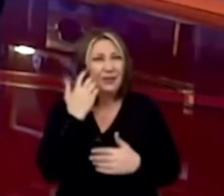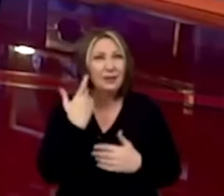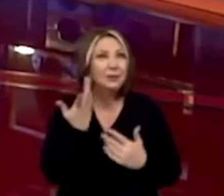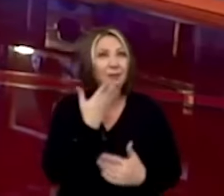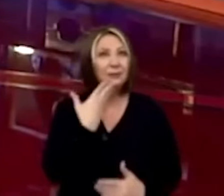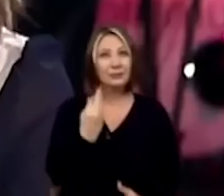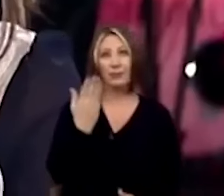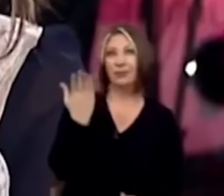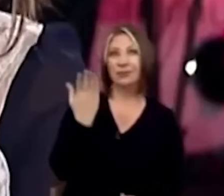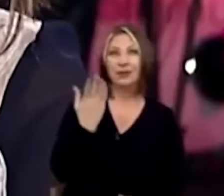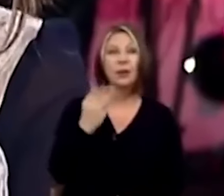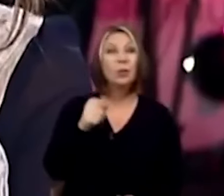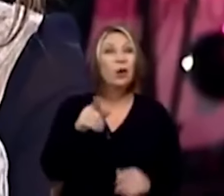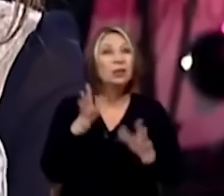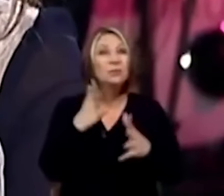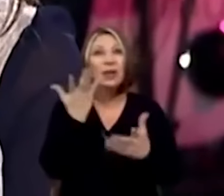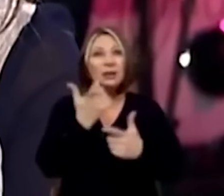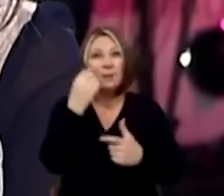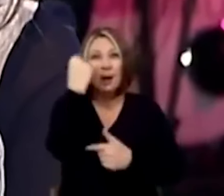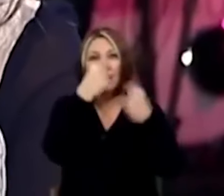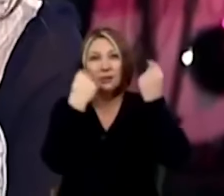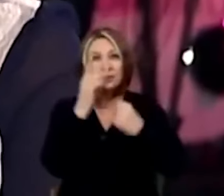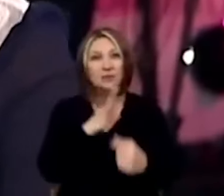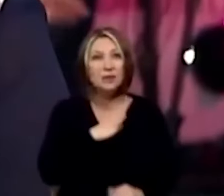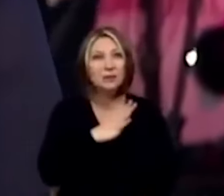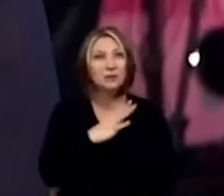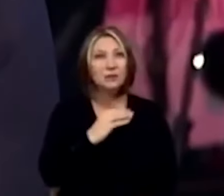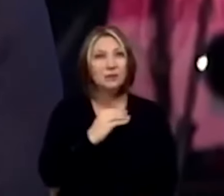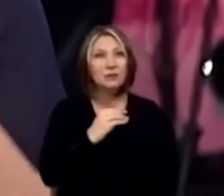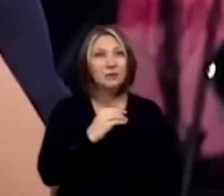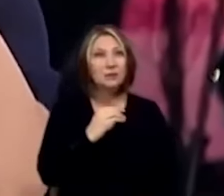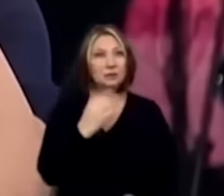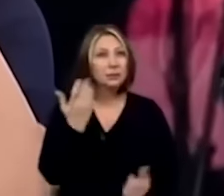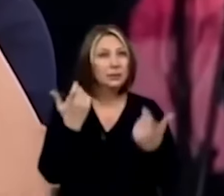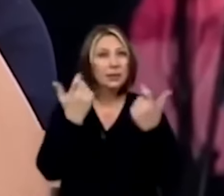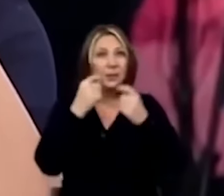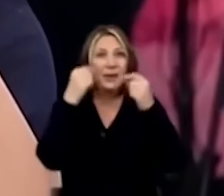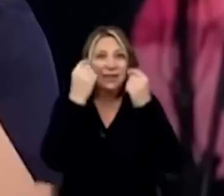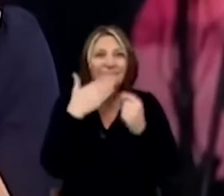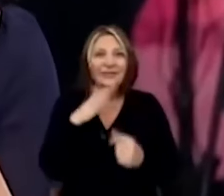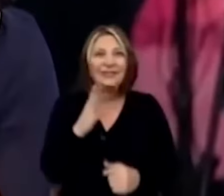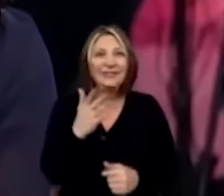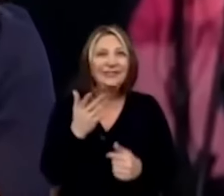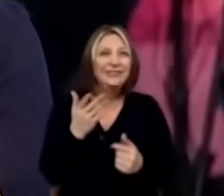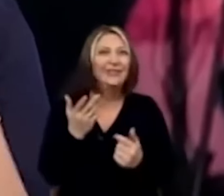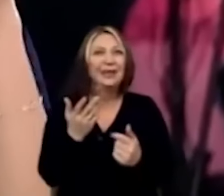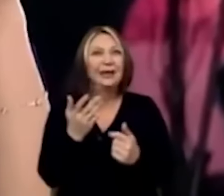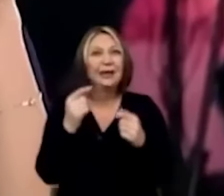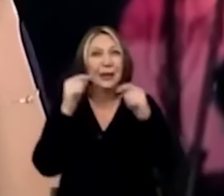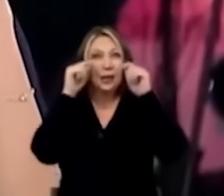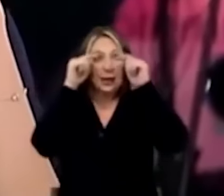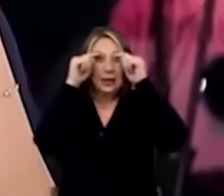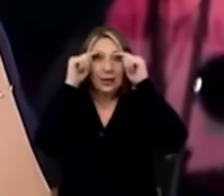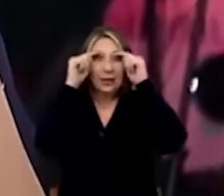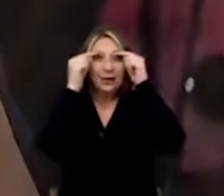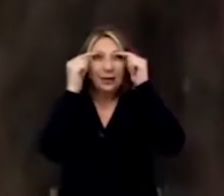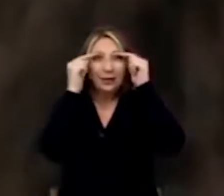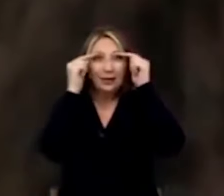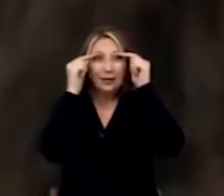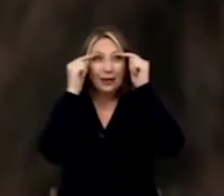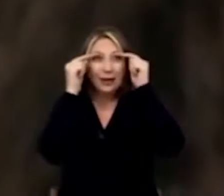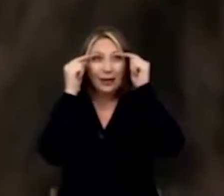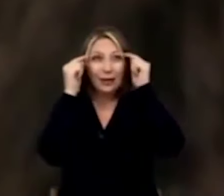Niye ya, ne güzel. Çok acayip. Peki burada nerede makyaj var? Nerede yok? Aslında nerede yok var? Makyaj. Kaşlarımın sadece şu